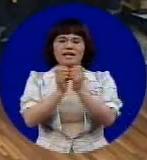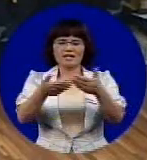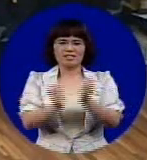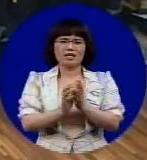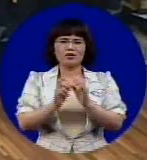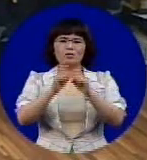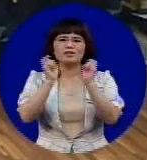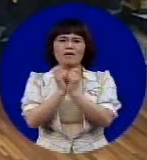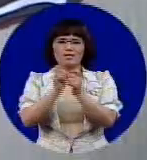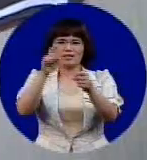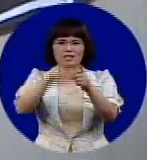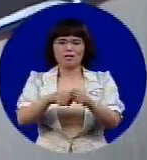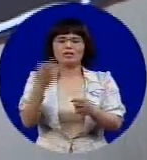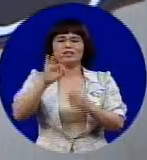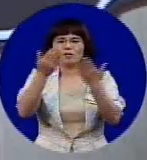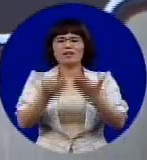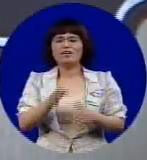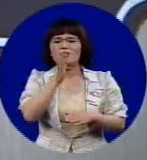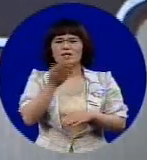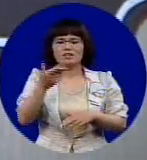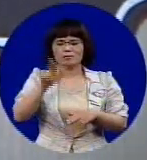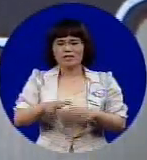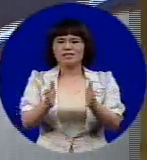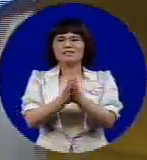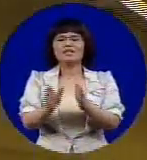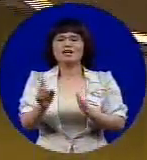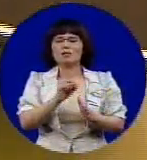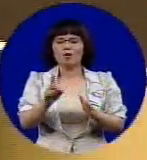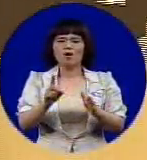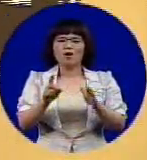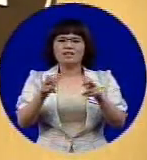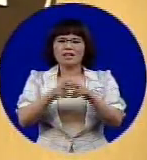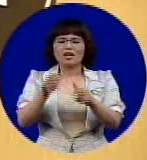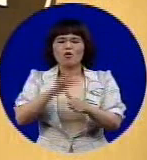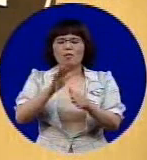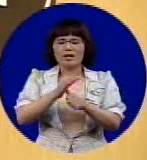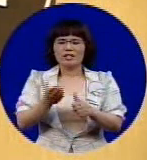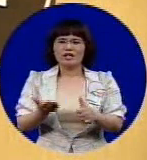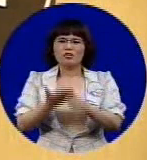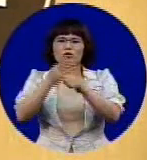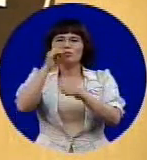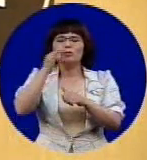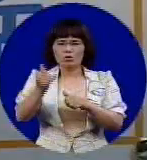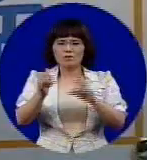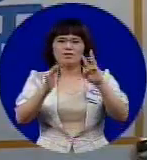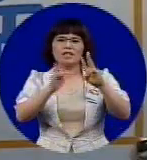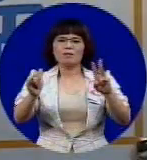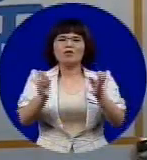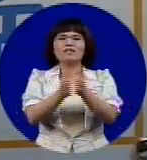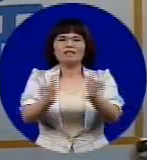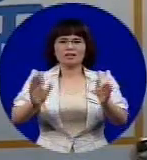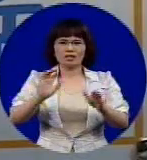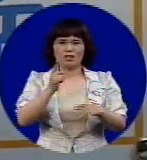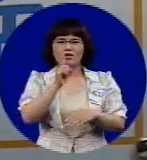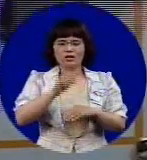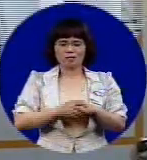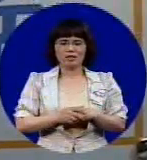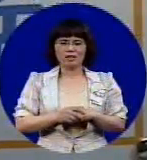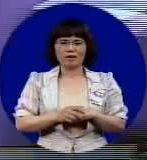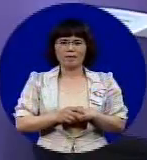기업으로 인정받는 곳이지만 그 시작은 장애아동을 키우는 새가정 부모님들의 작은 힘에서 출발했다고